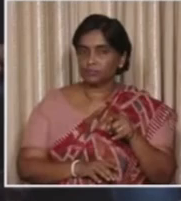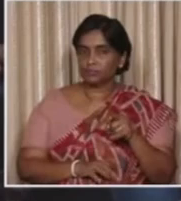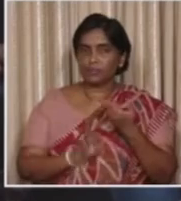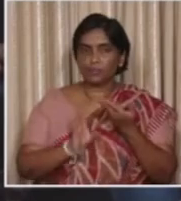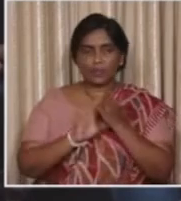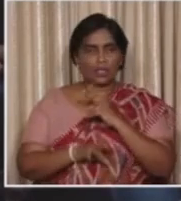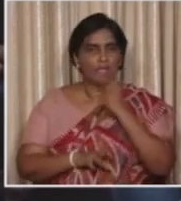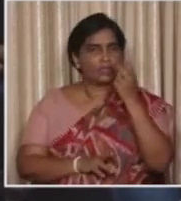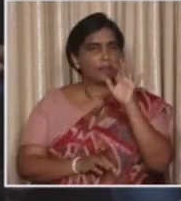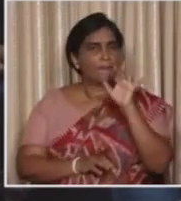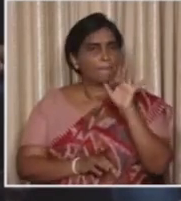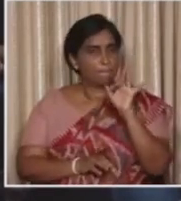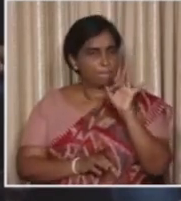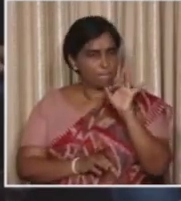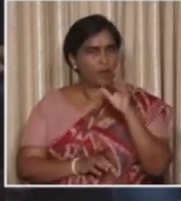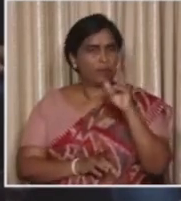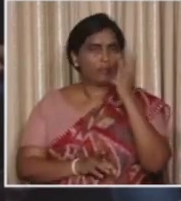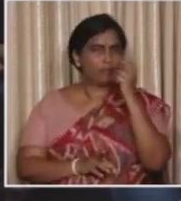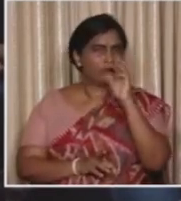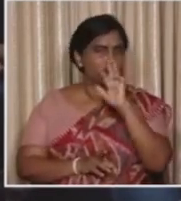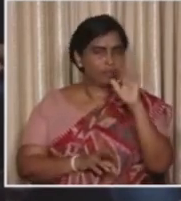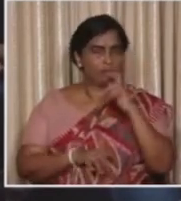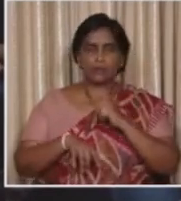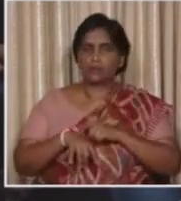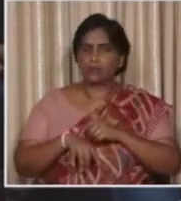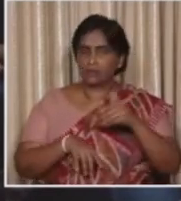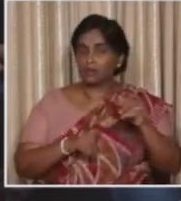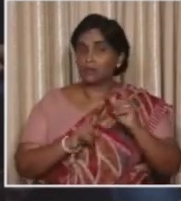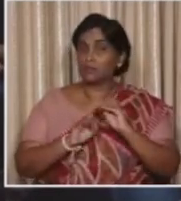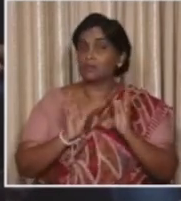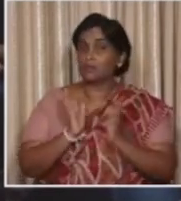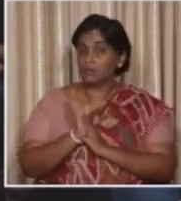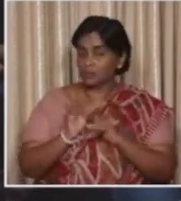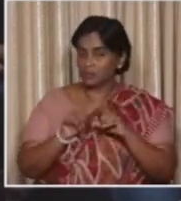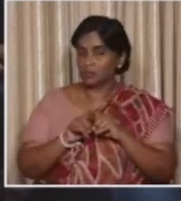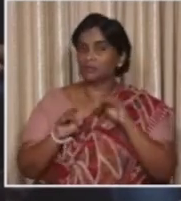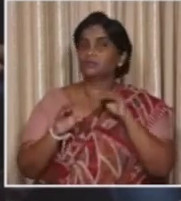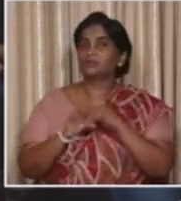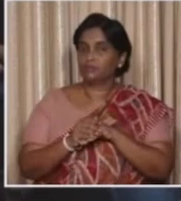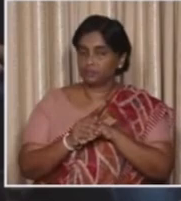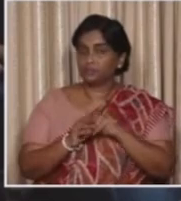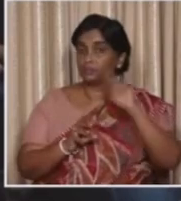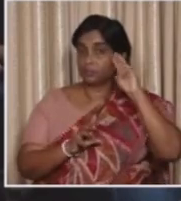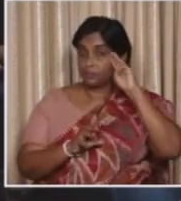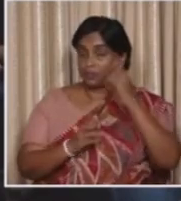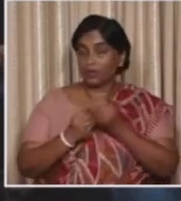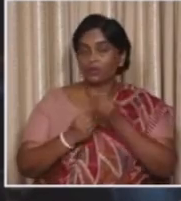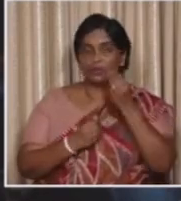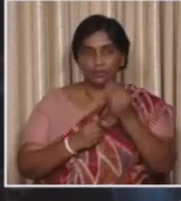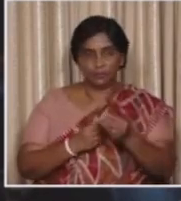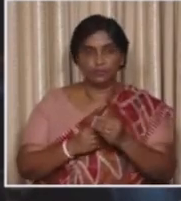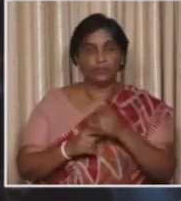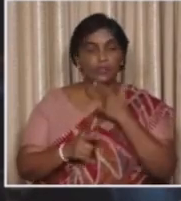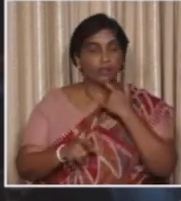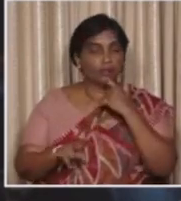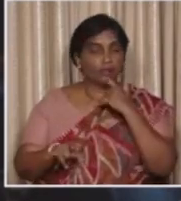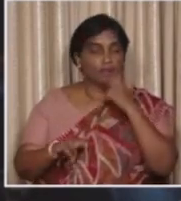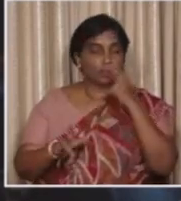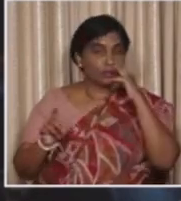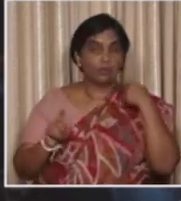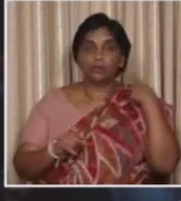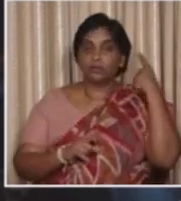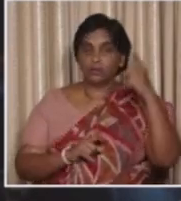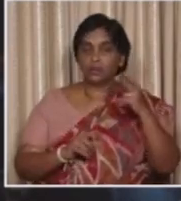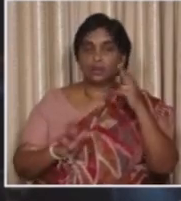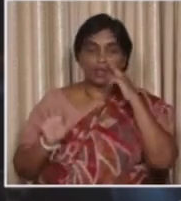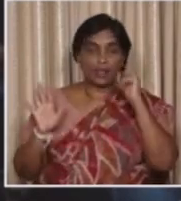පහුගිය 2015-19 කාලවකවානුවෙත් අගමැතිවරයා ලෙසත් එතුමා පොරොන්දු දුන්නා. වතුක කඳුකරයට ගිහිල්ලා,